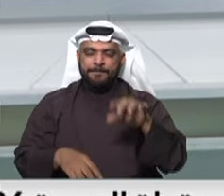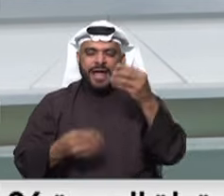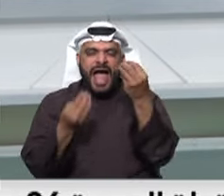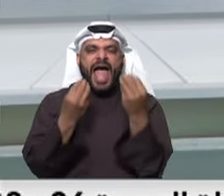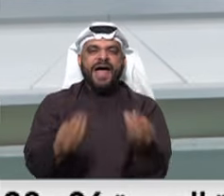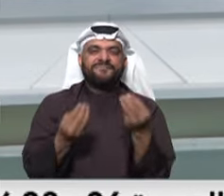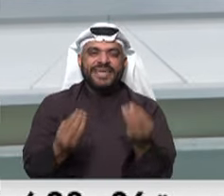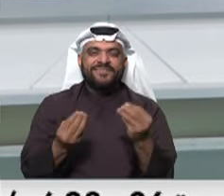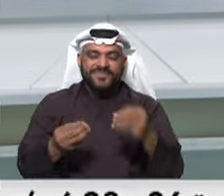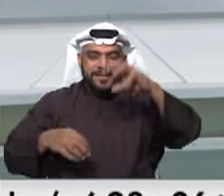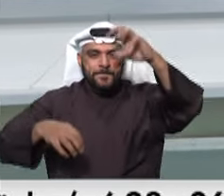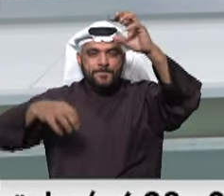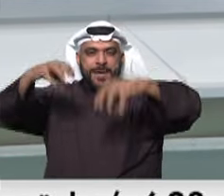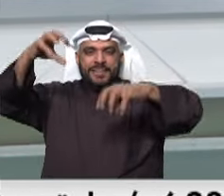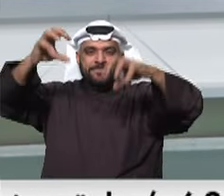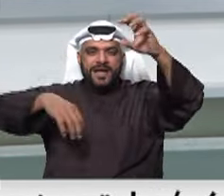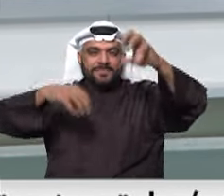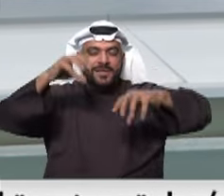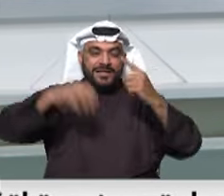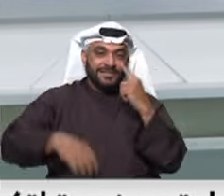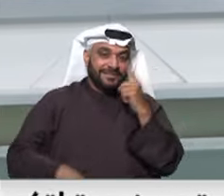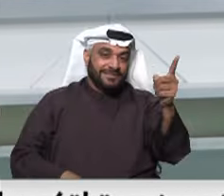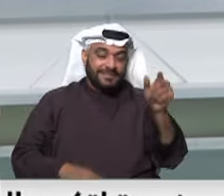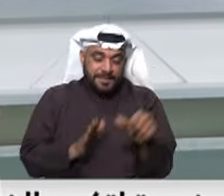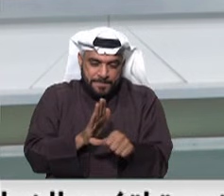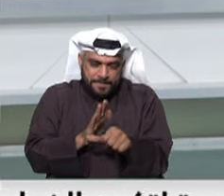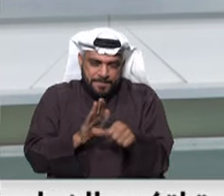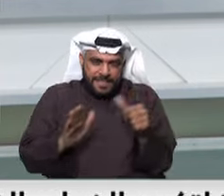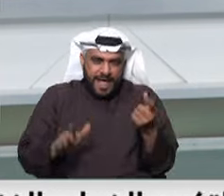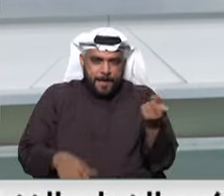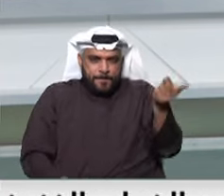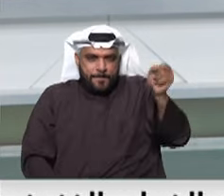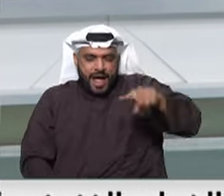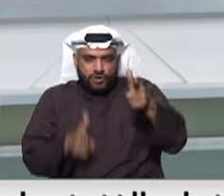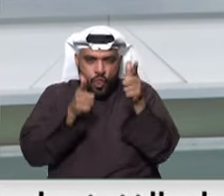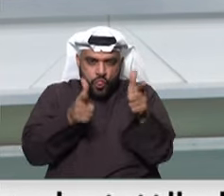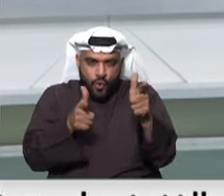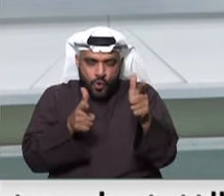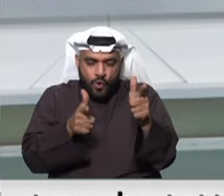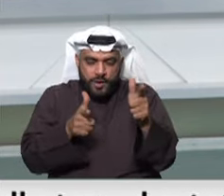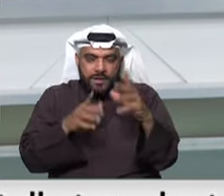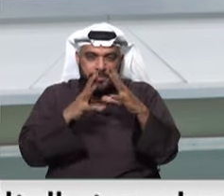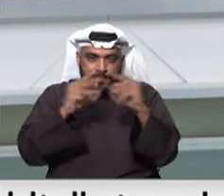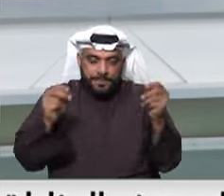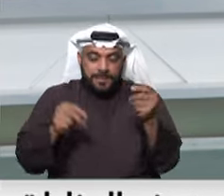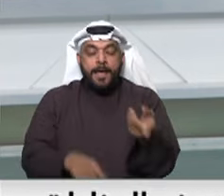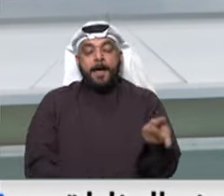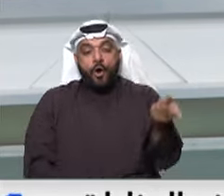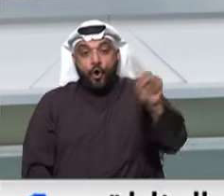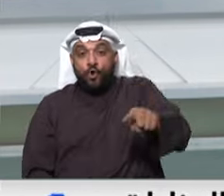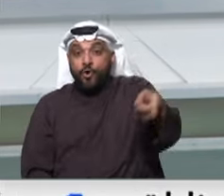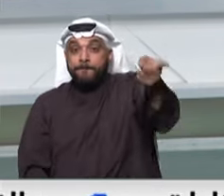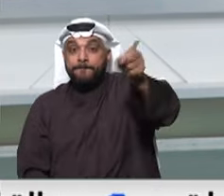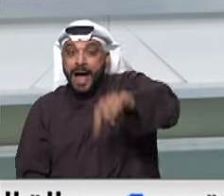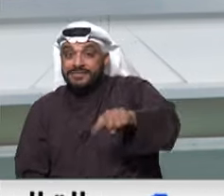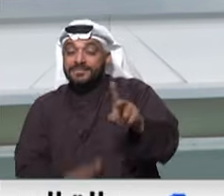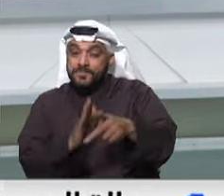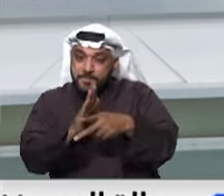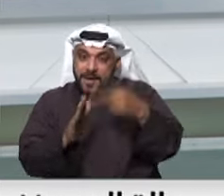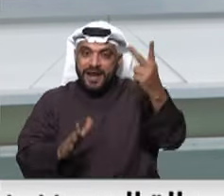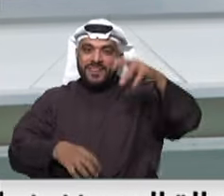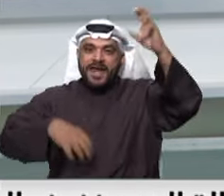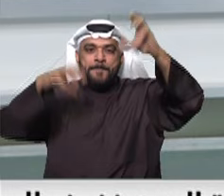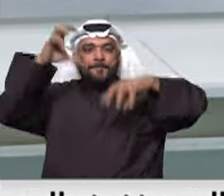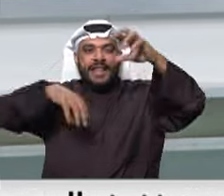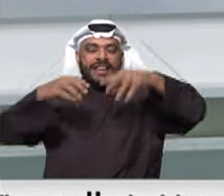إلى بداية مساء يوم غدا وتعاود مرة ثانية إن شاء الله عقب باكر على بعض المناطق وأمطار